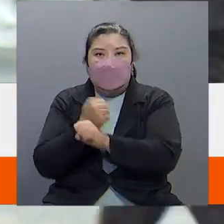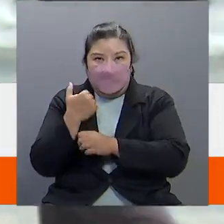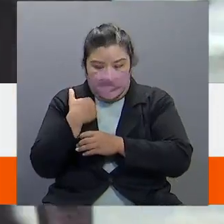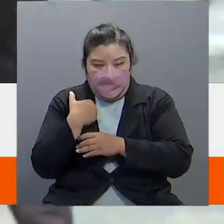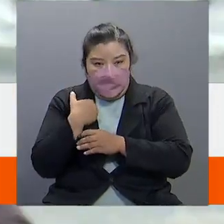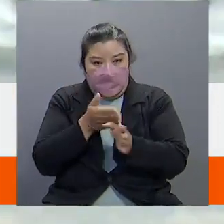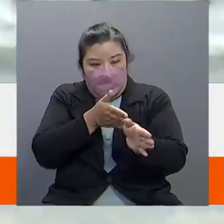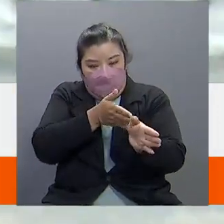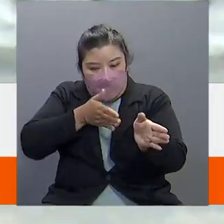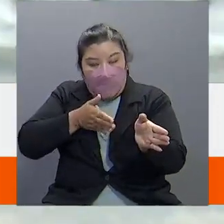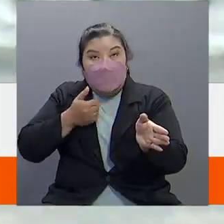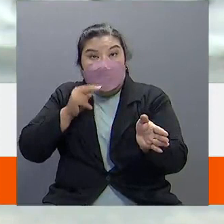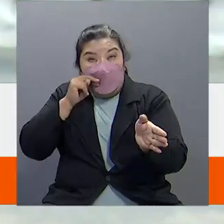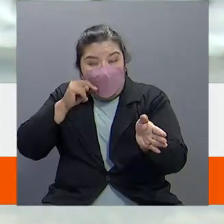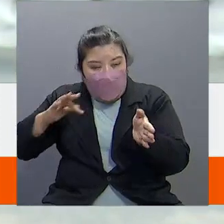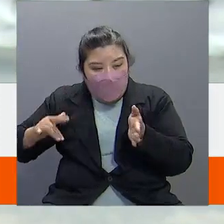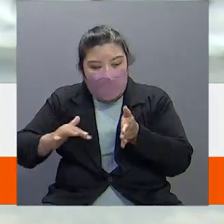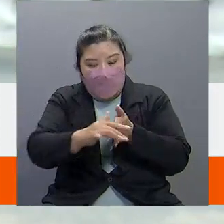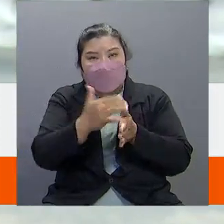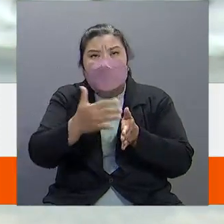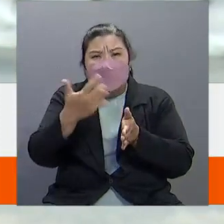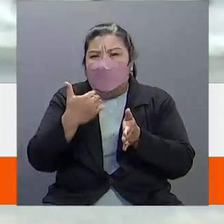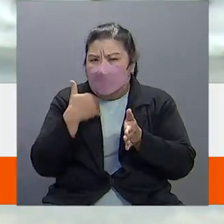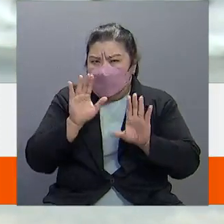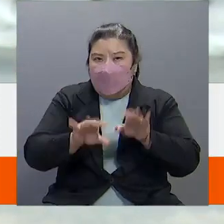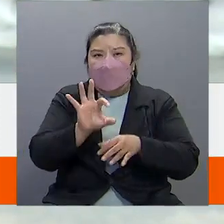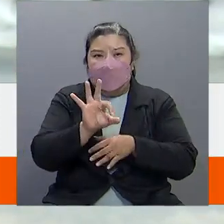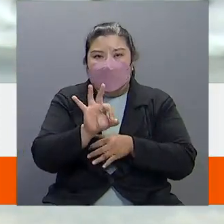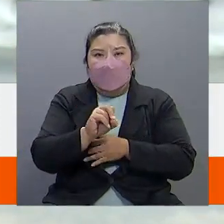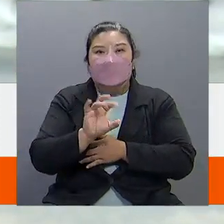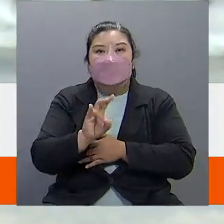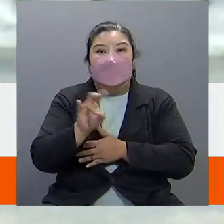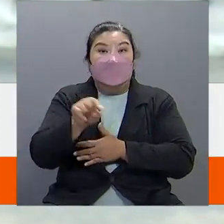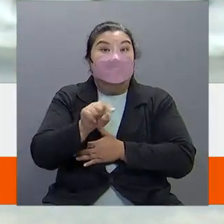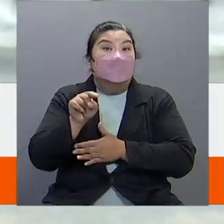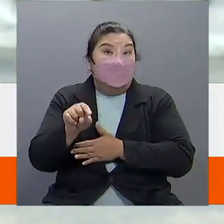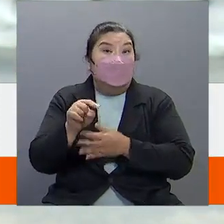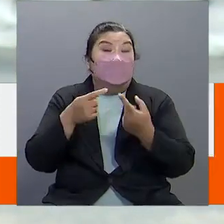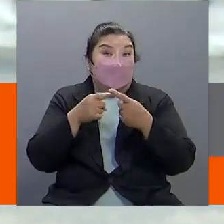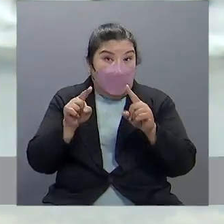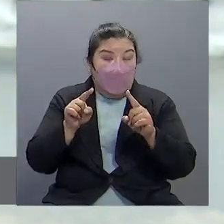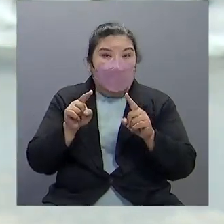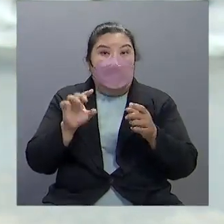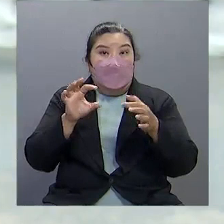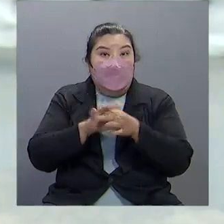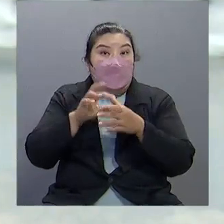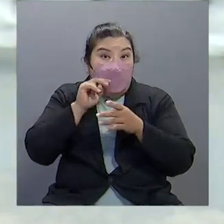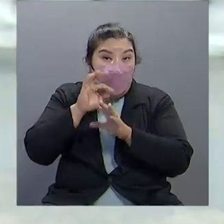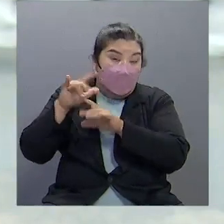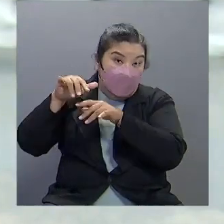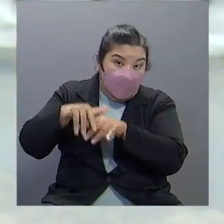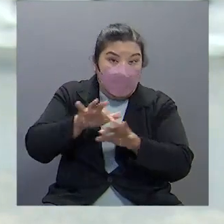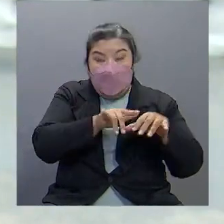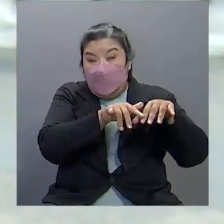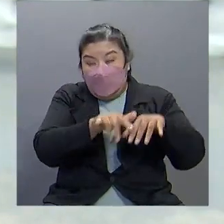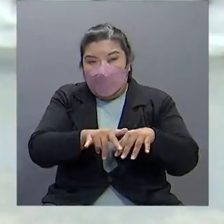กค่ะเพราะว่าแม้ว่าจะทำเสร็จไปแล้วประมาณ 97% นะคะแต่ว่าเพื่อรองรับทั้งน้ำเหนือและน้ำทะเลหนุนในช่วงนี้ก็ยิ่งต้องทำ